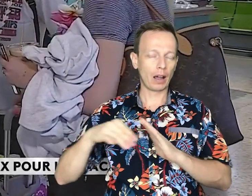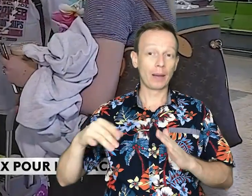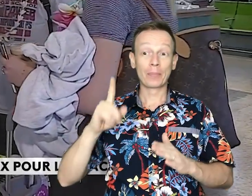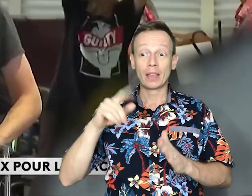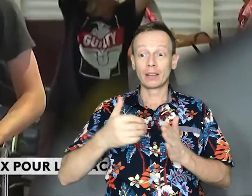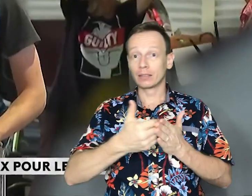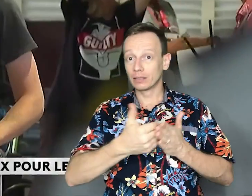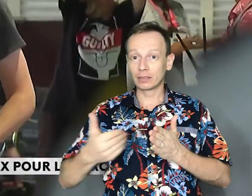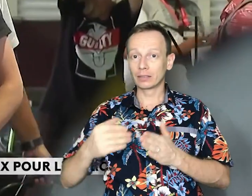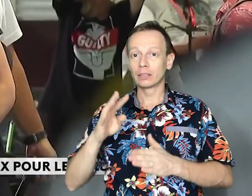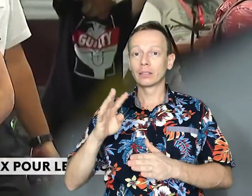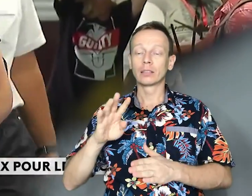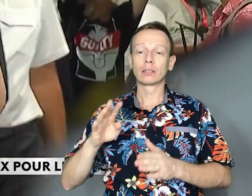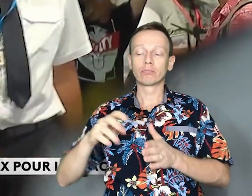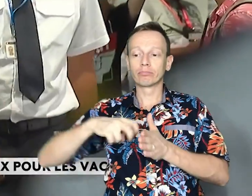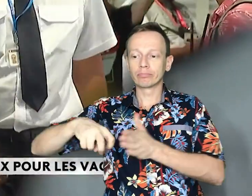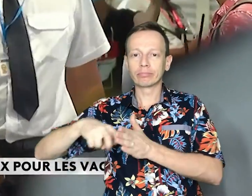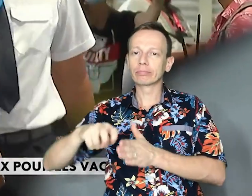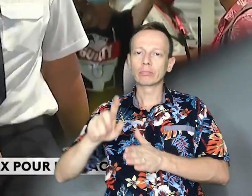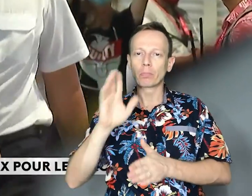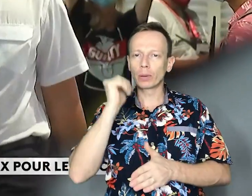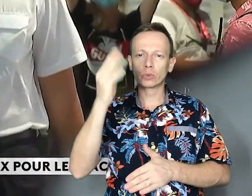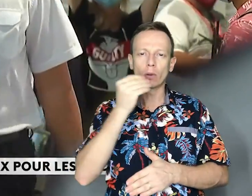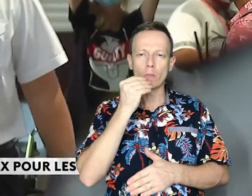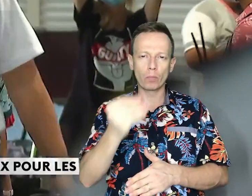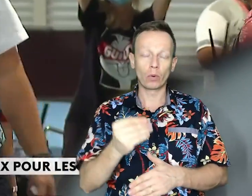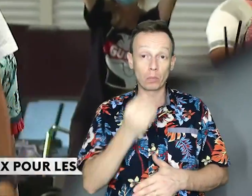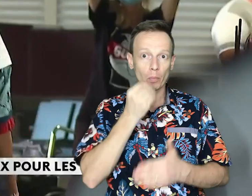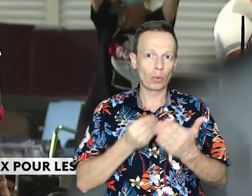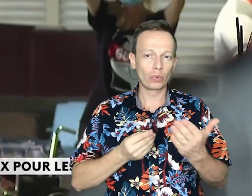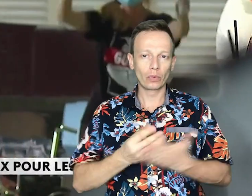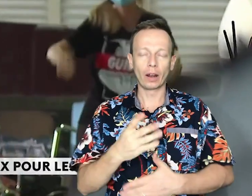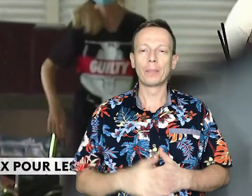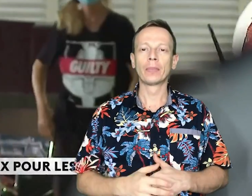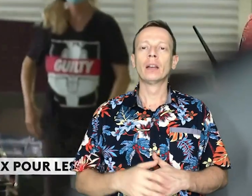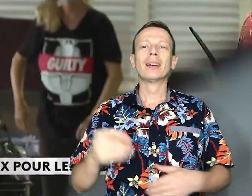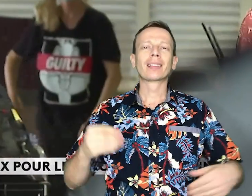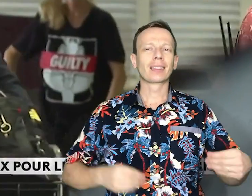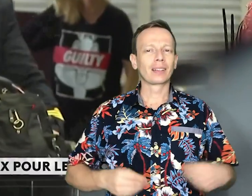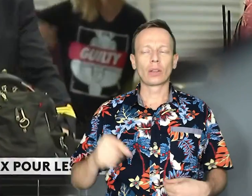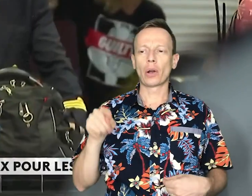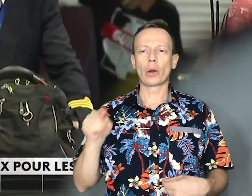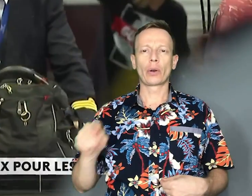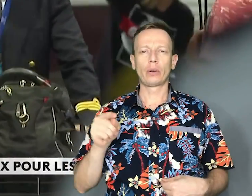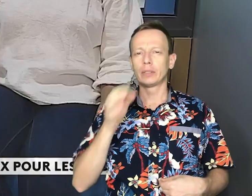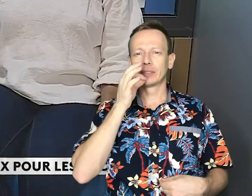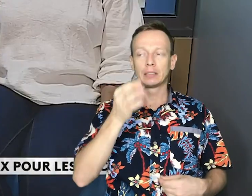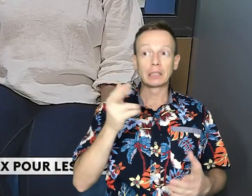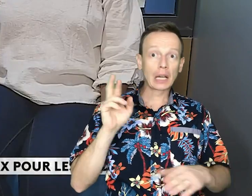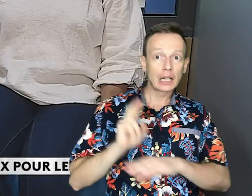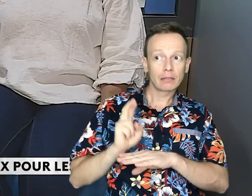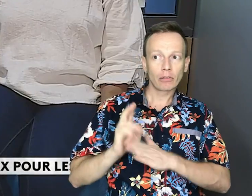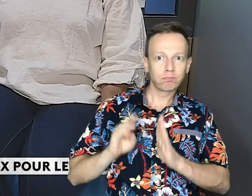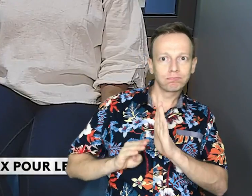très bonne nouvelle, effectivement. Michel Monvoisin ne sait pas encore à l'heure actuelle si les réservations ont bougé. Il va faire le point ce